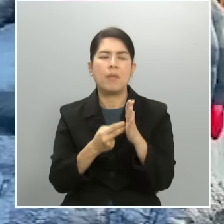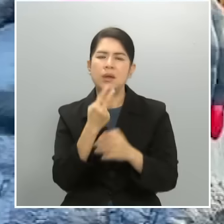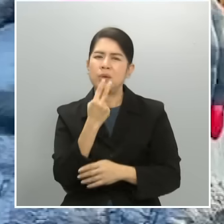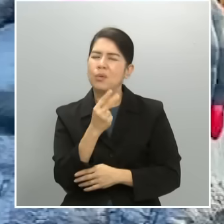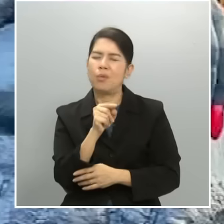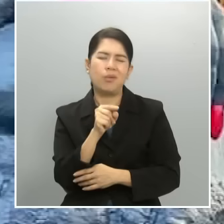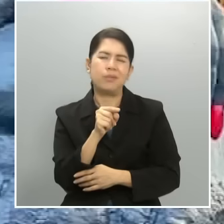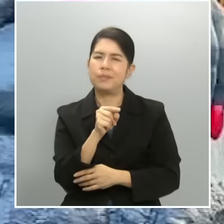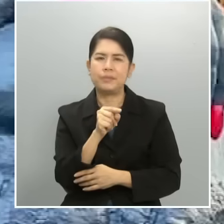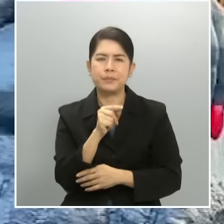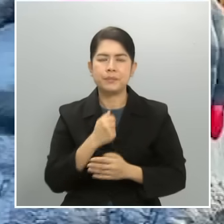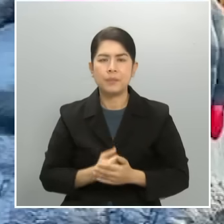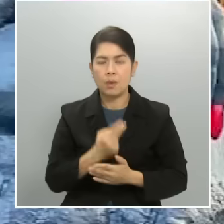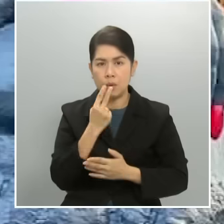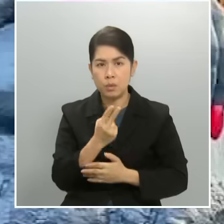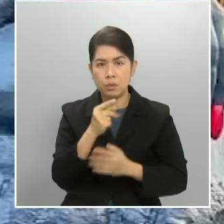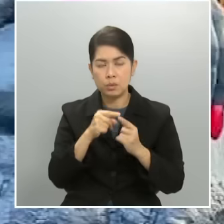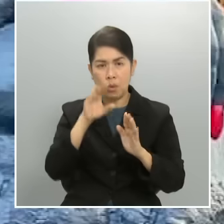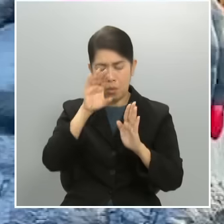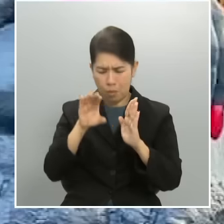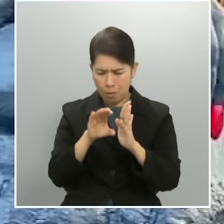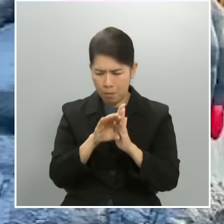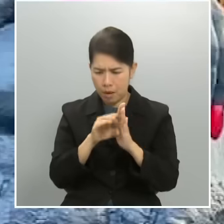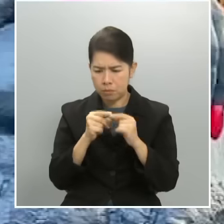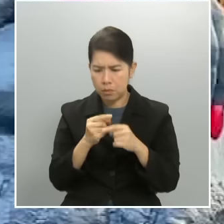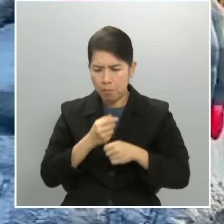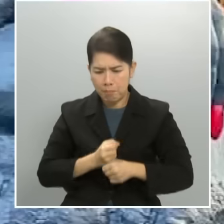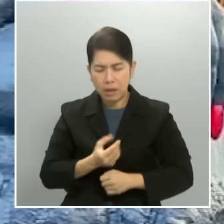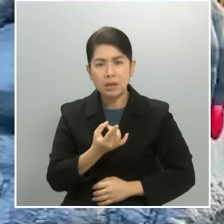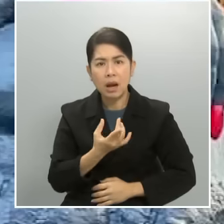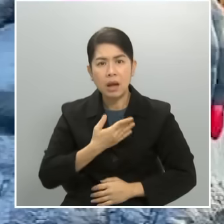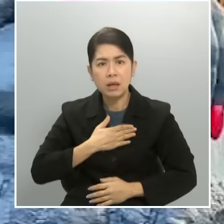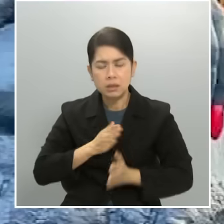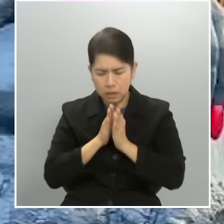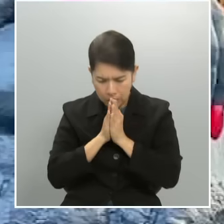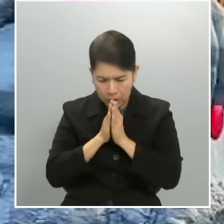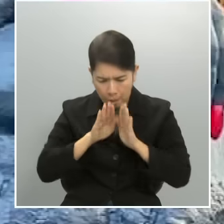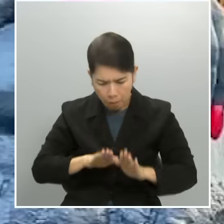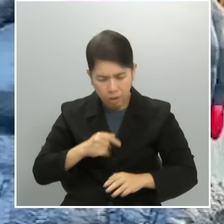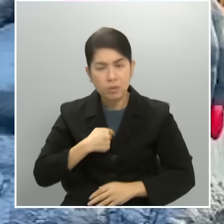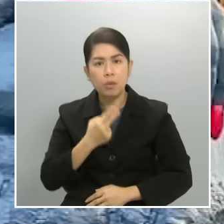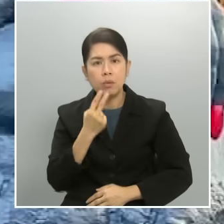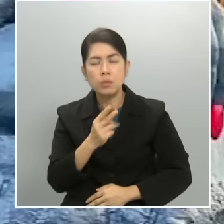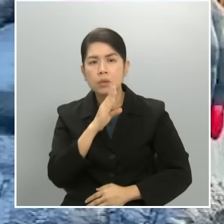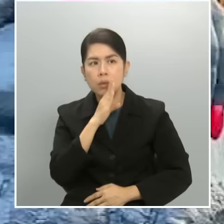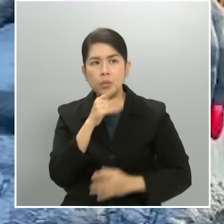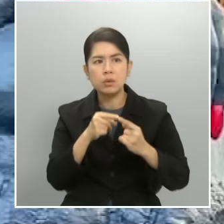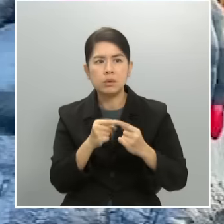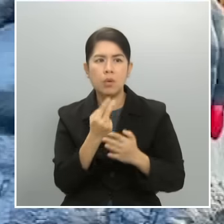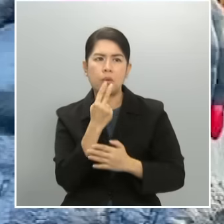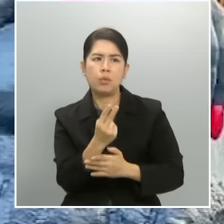ด้วยรูปอะไรที่ไม่รู้ที่กราบไหว้กันอยู่นี้มองในทางศิลปะก็สอบไม่ผ่านแน่ๆ